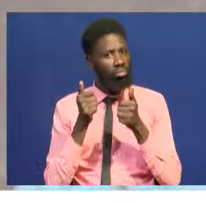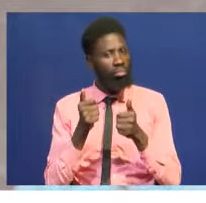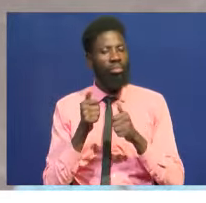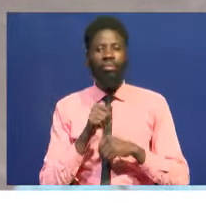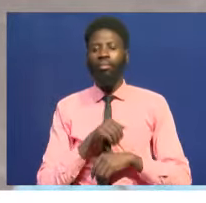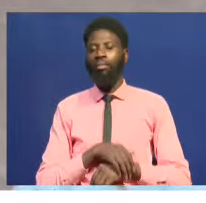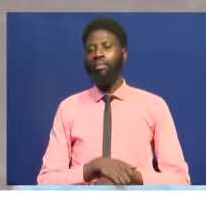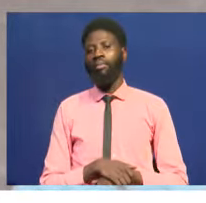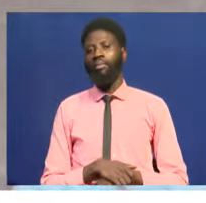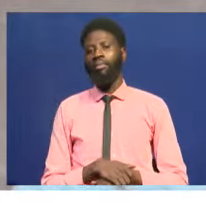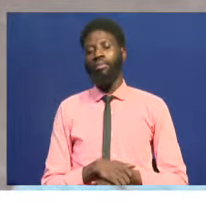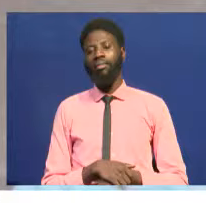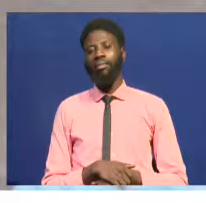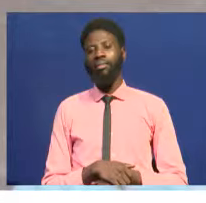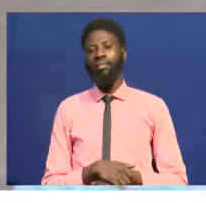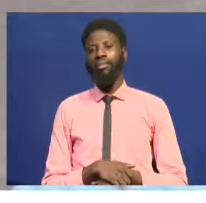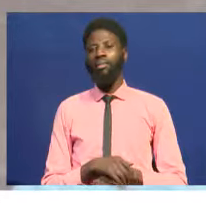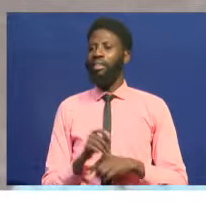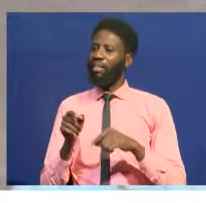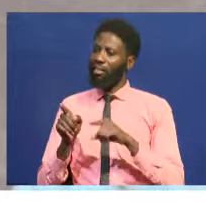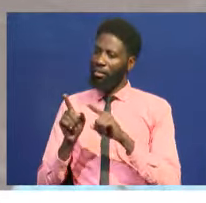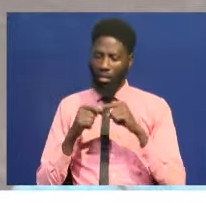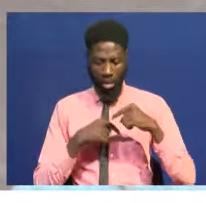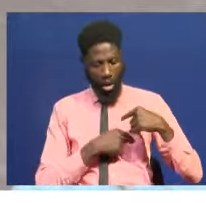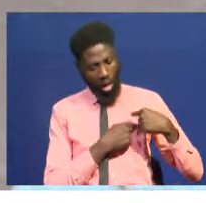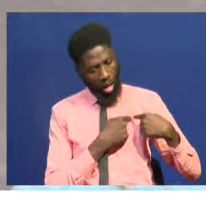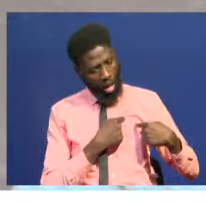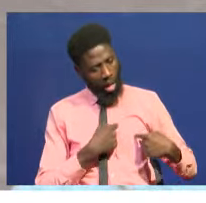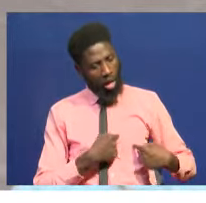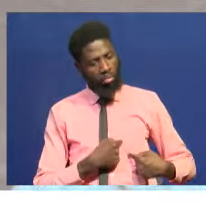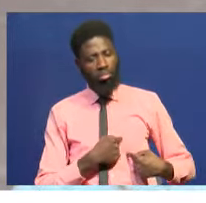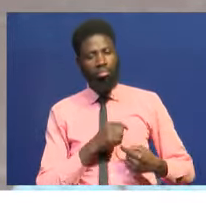Alikuwa ni mtu mwenye roho safi.